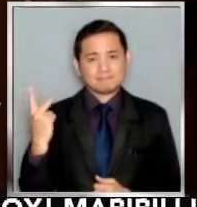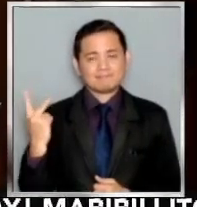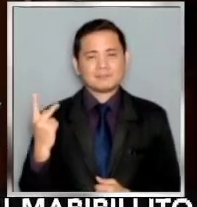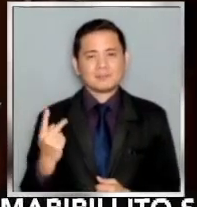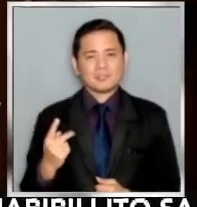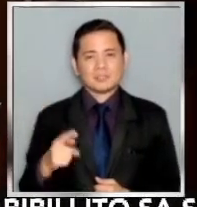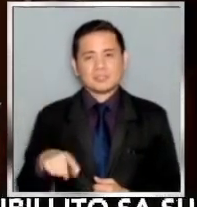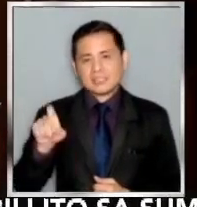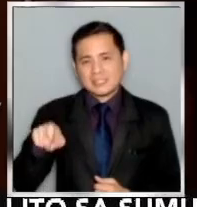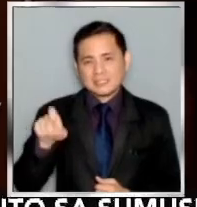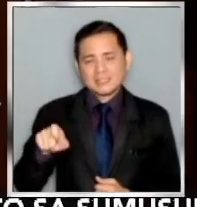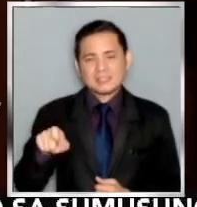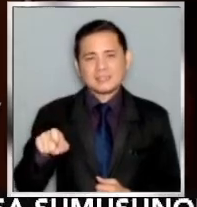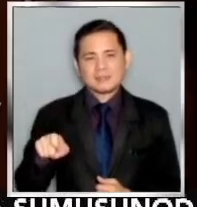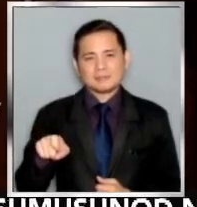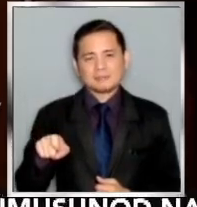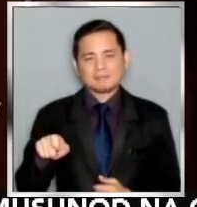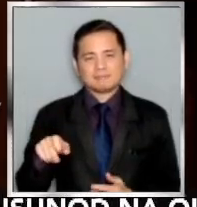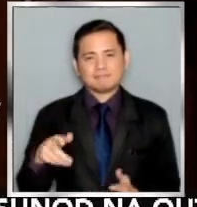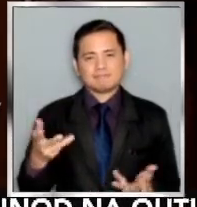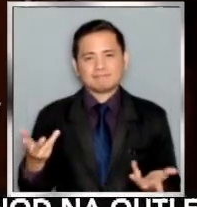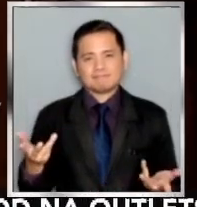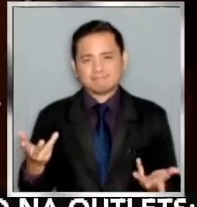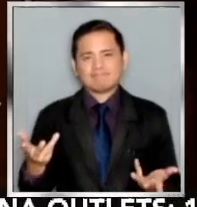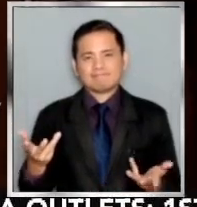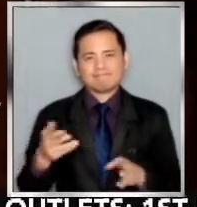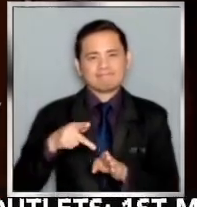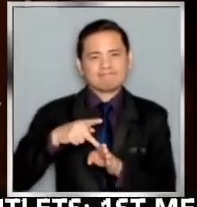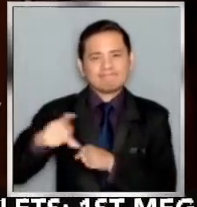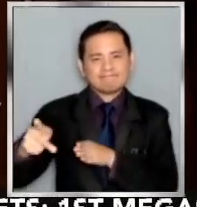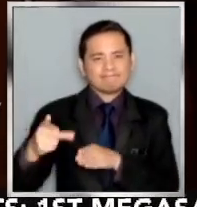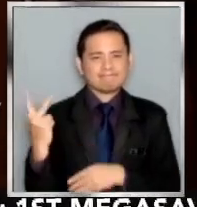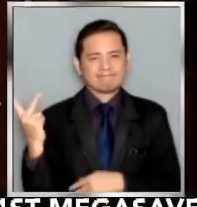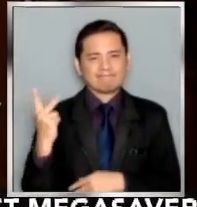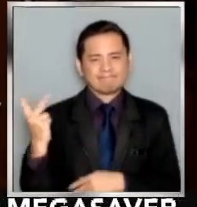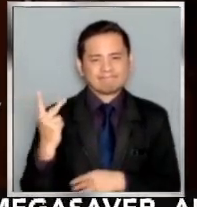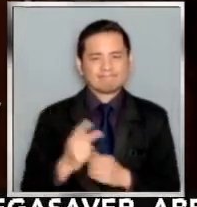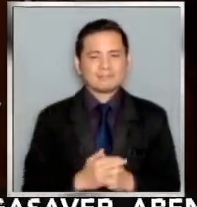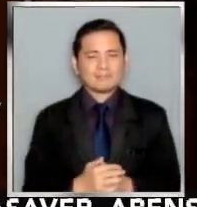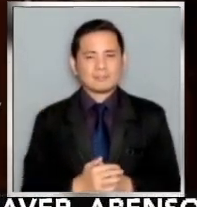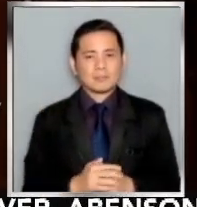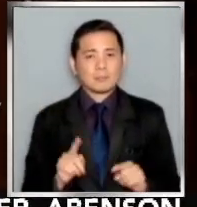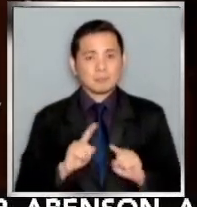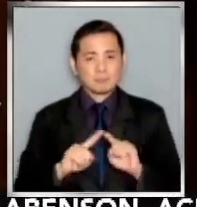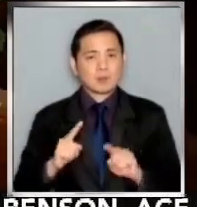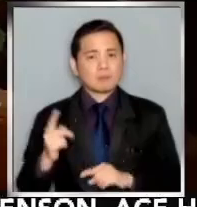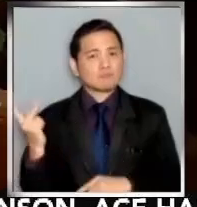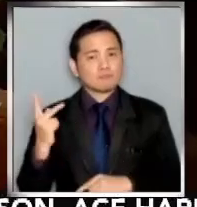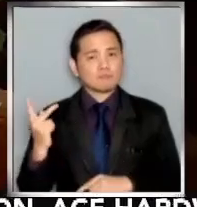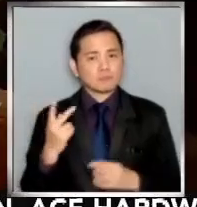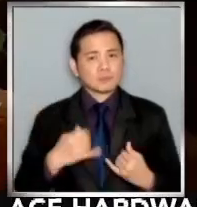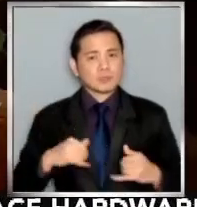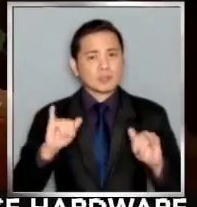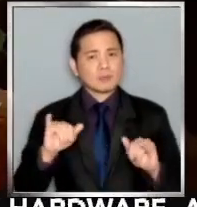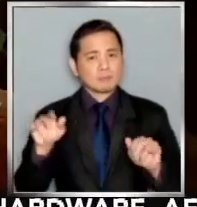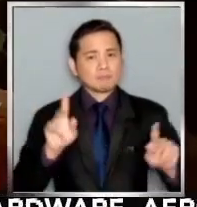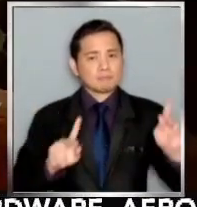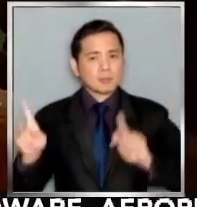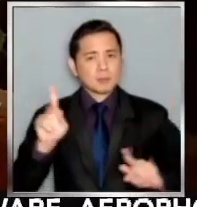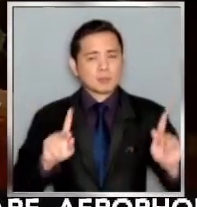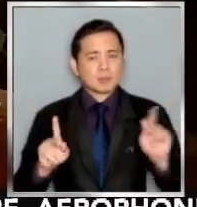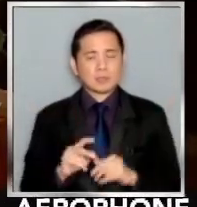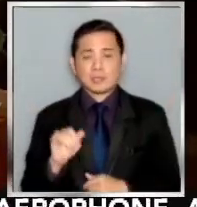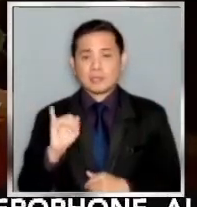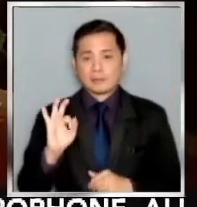maging sweet, ganyan. So, syempre, tao rin naman tayo na... Kasi when you're acting, you're